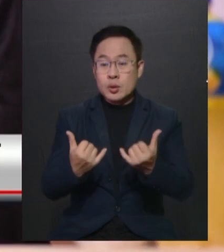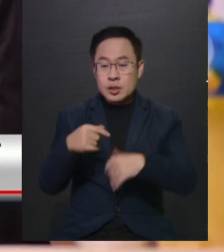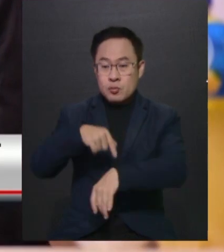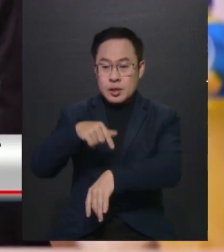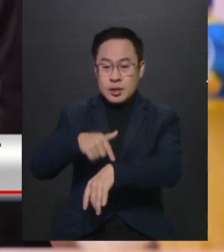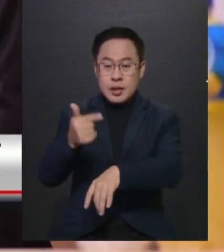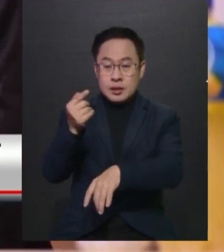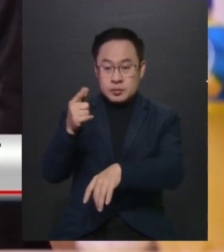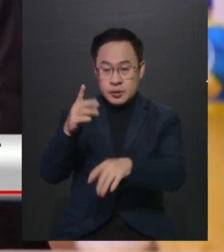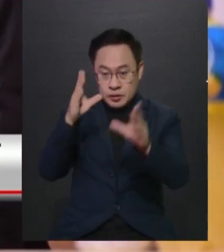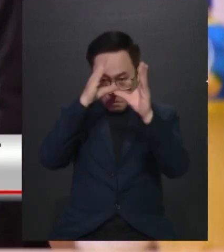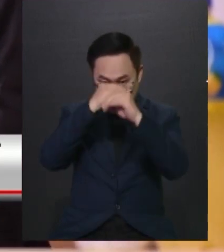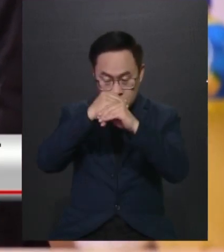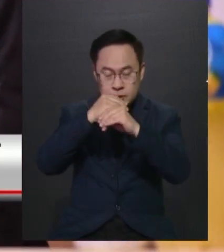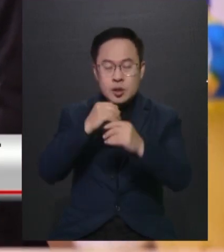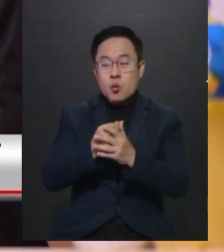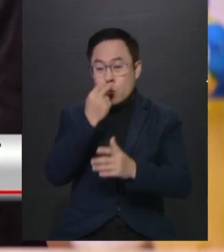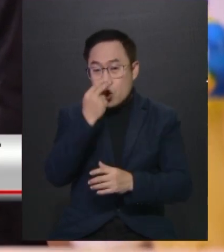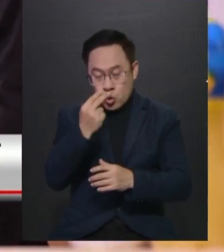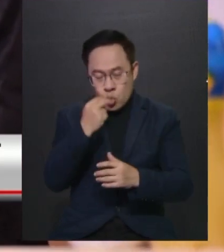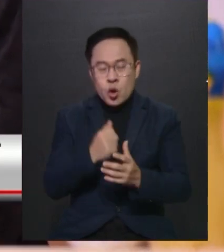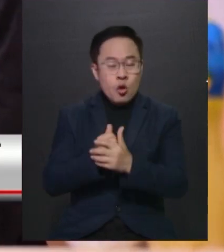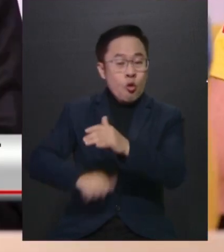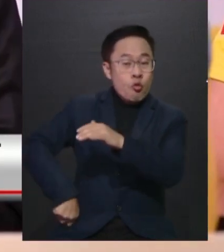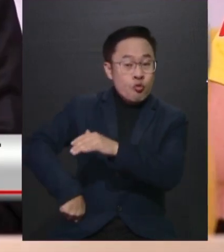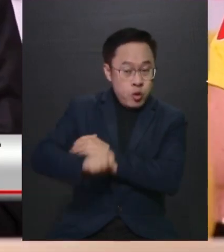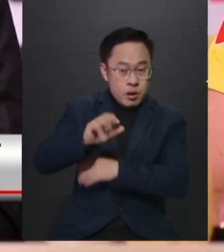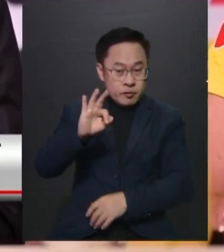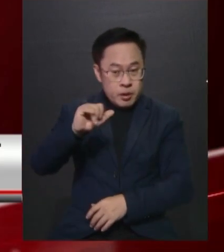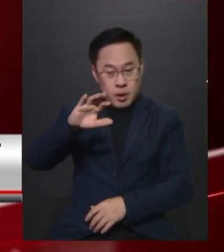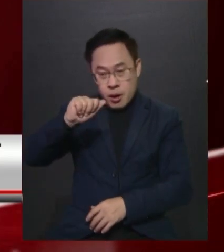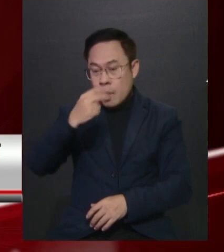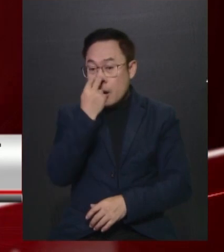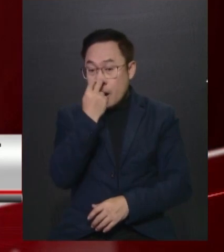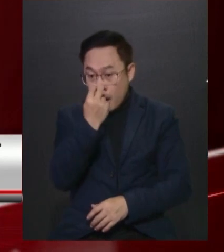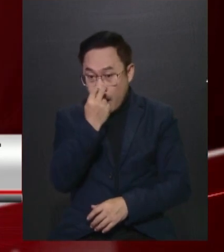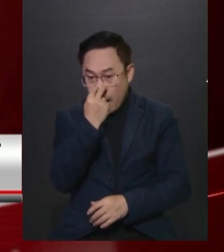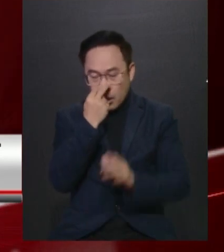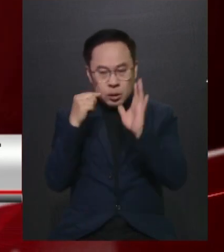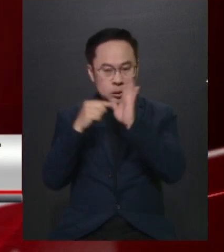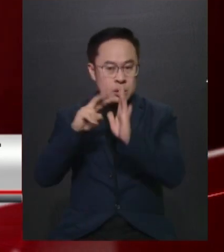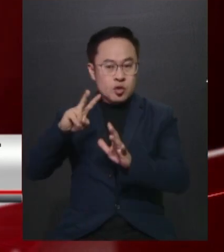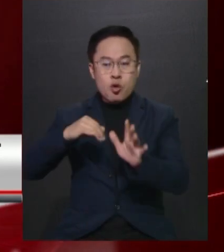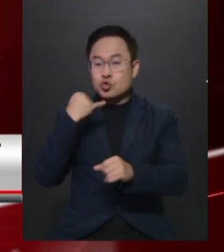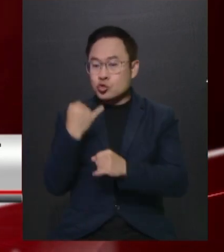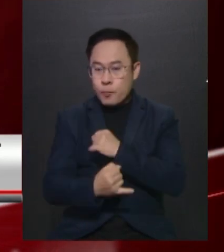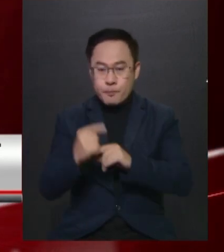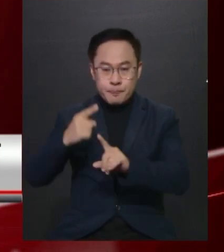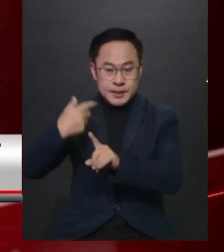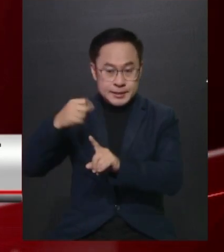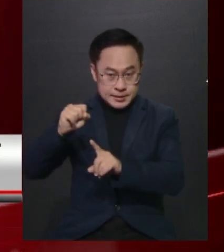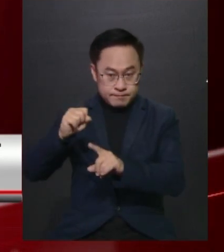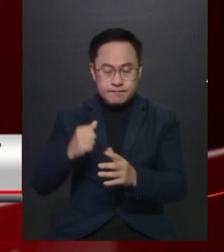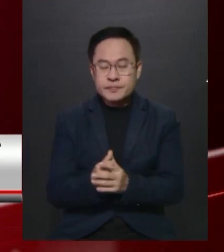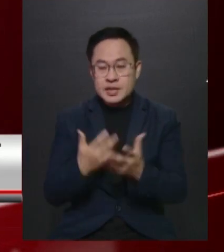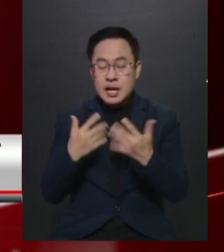าครับวันที่17ตุลาคมเวลา5ทุ่มบ้านเราก็เป็นฟีฟ่าเดย์เป็นอุ่นเครื่องนัดสุดท้ายก่อนจะถึงภารกิจ